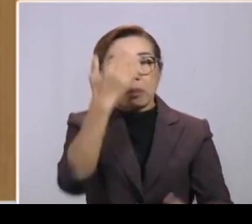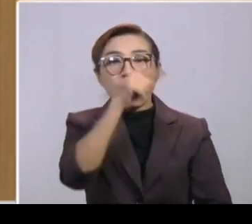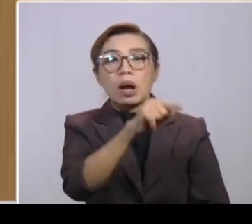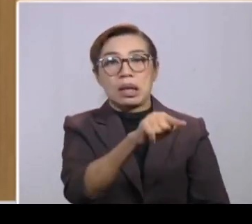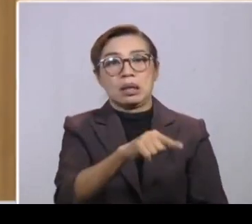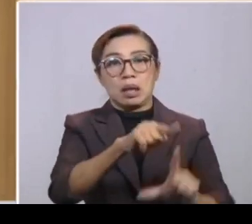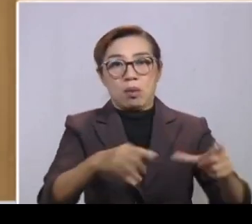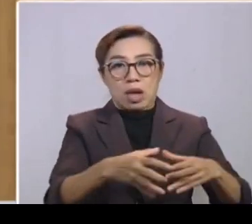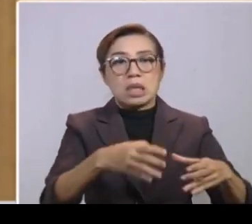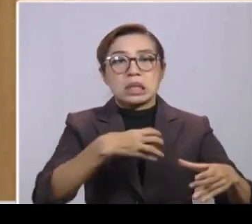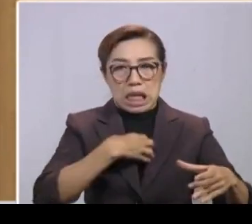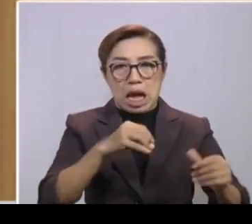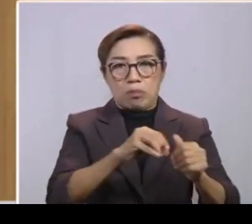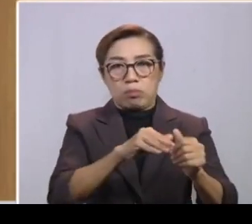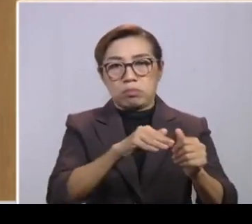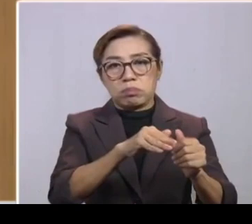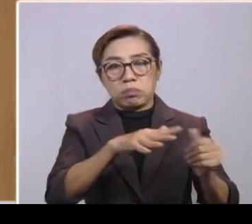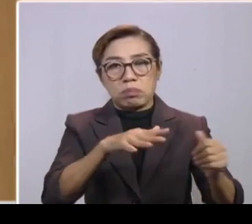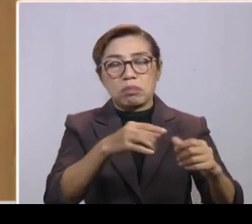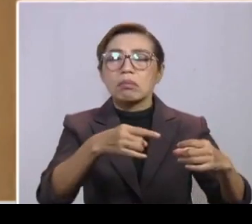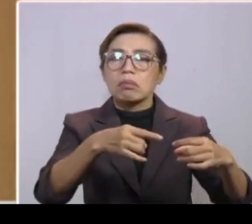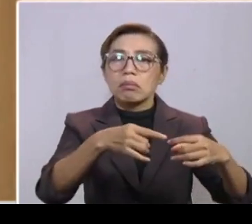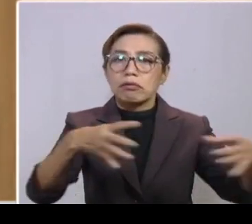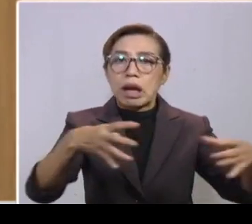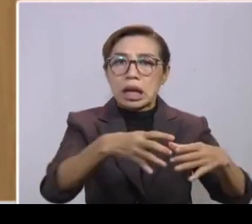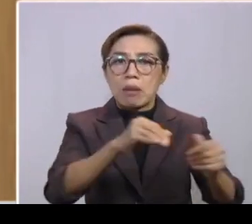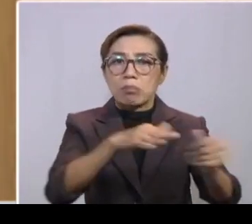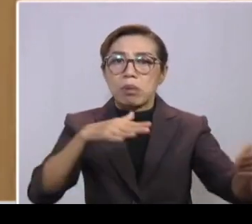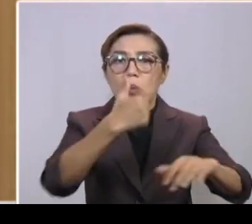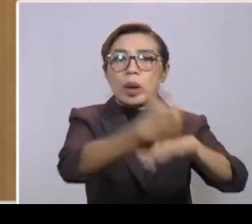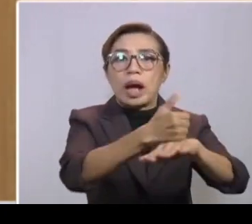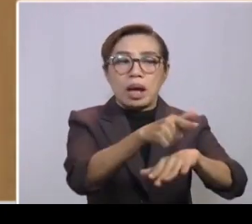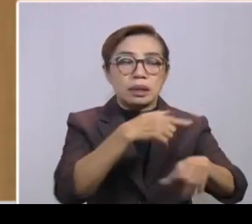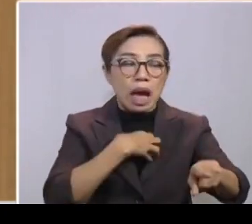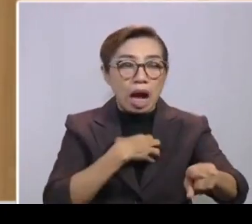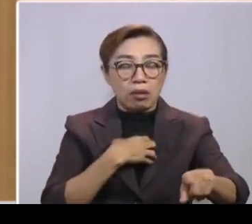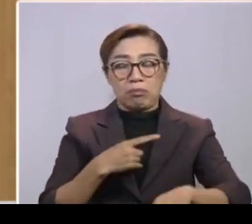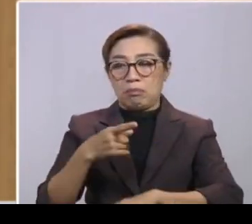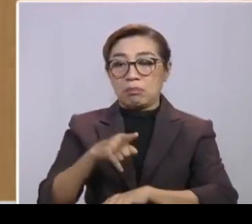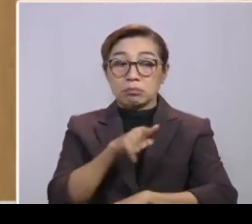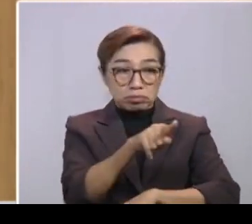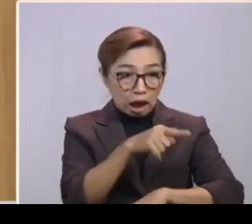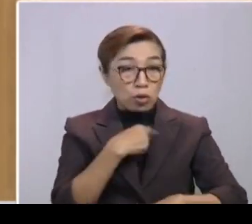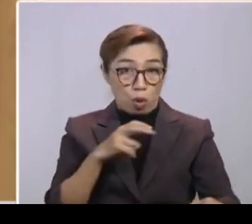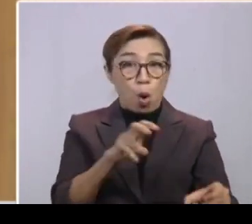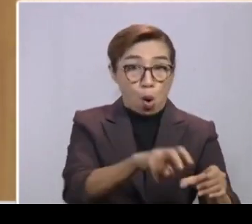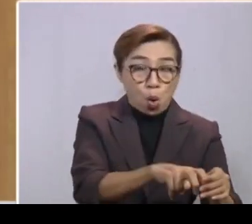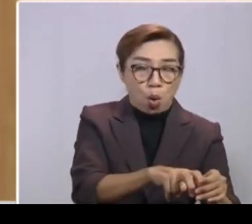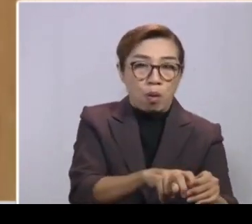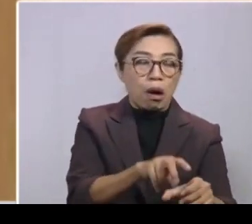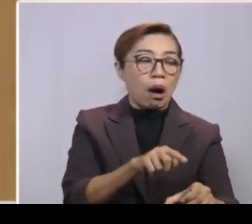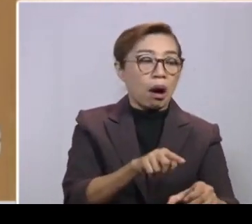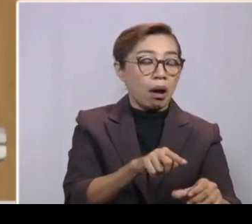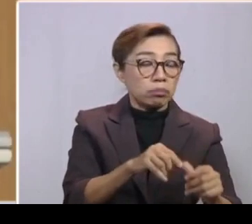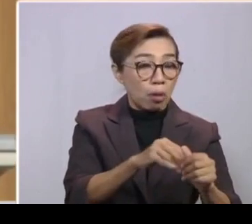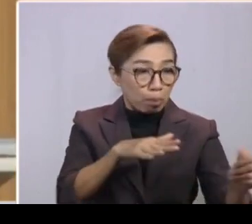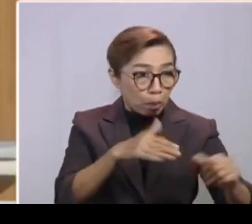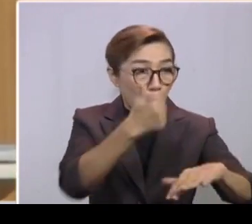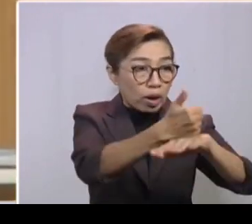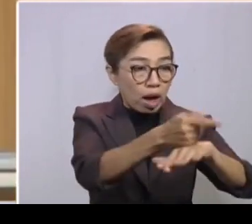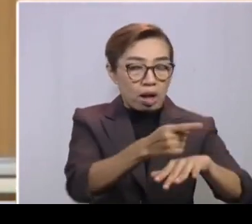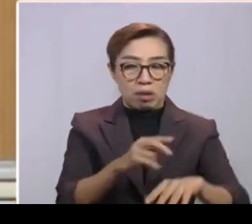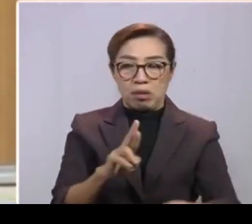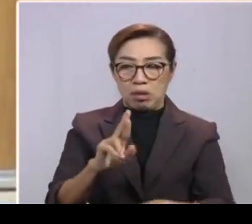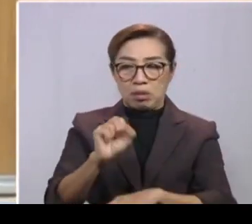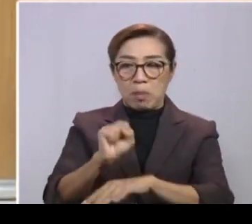นำฝ่ายค้านดังนั้นนะคะไม่สามารถทำให้ตนเองเป็นรองประธานสภาได้ซึ่งตนเองต้องลาออกจากการเป็นรองประธาน